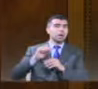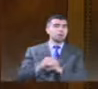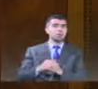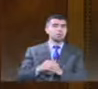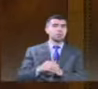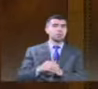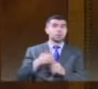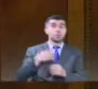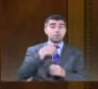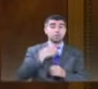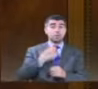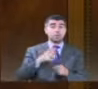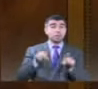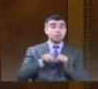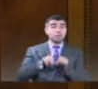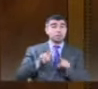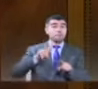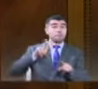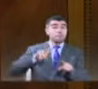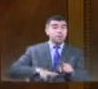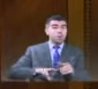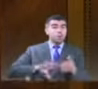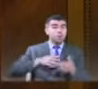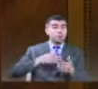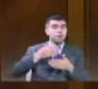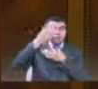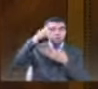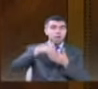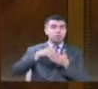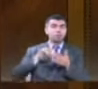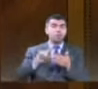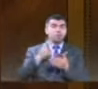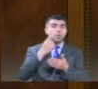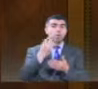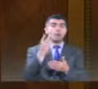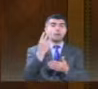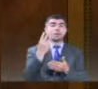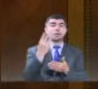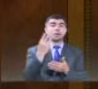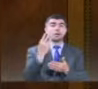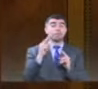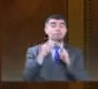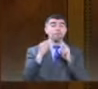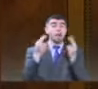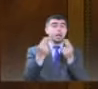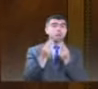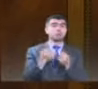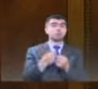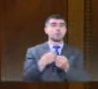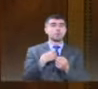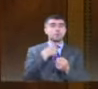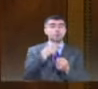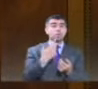الوضع المتميز اللي كيعطيو للمغرب مع ثلاثة ديال الدول الأخرى، جوج ديال الدول الأخرى البيرو